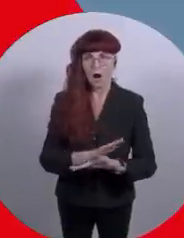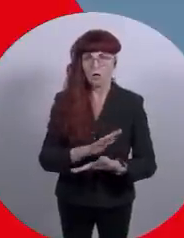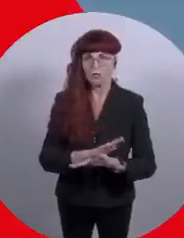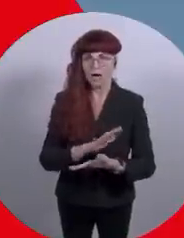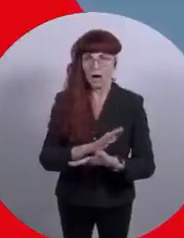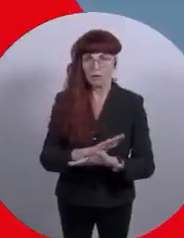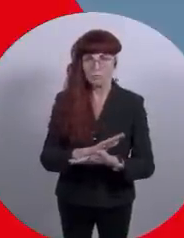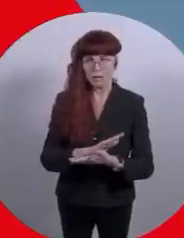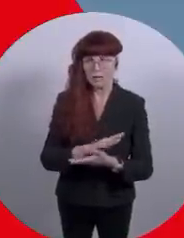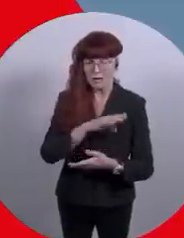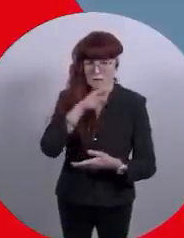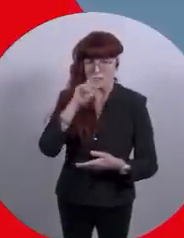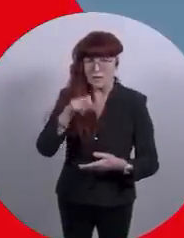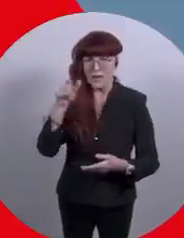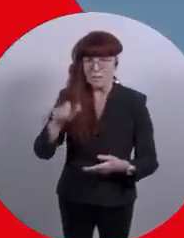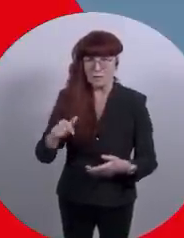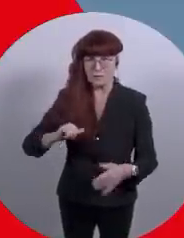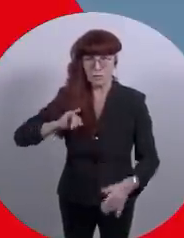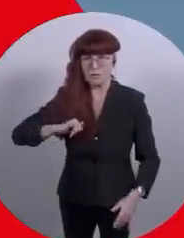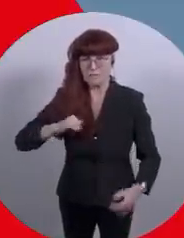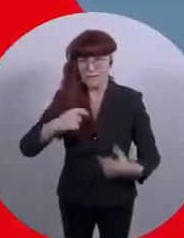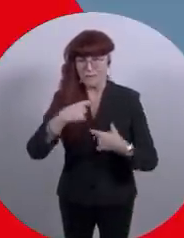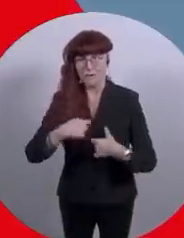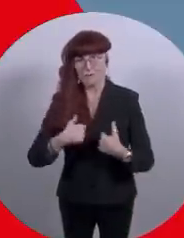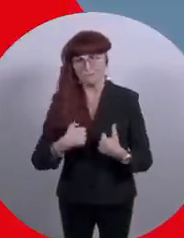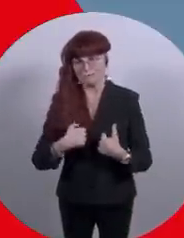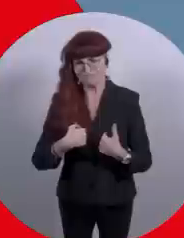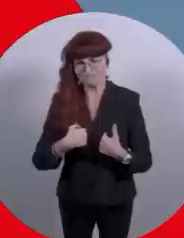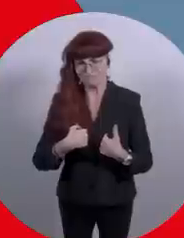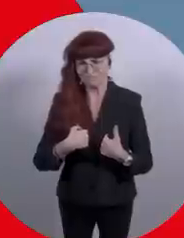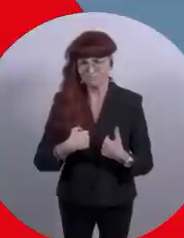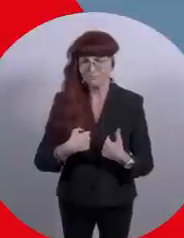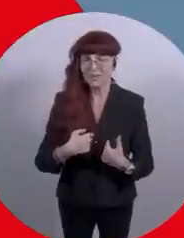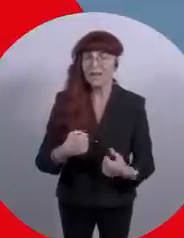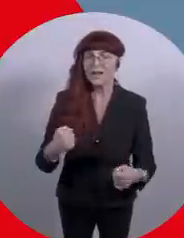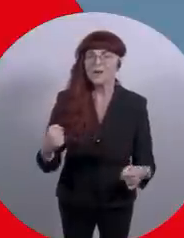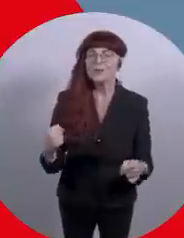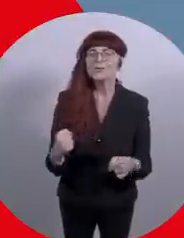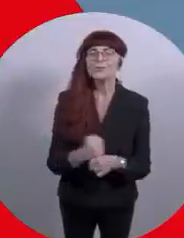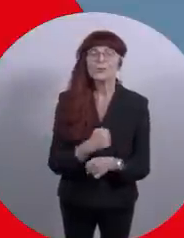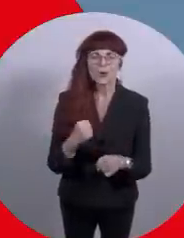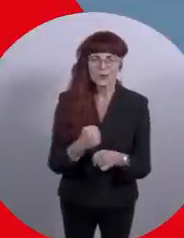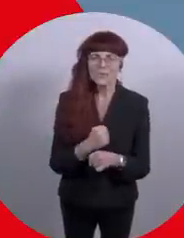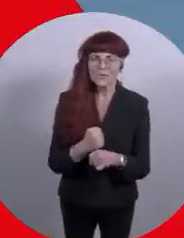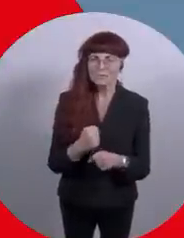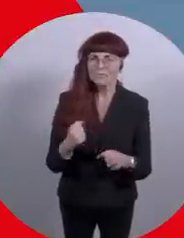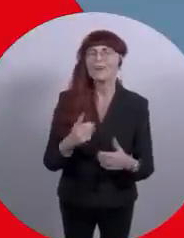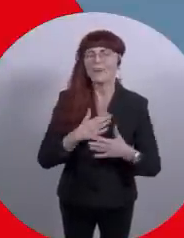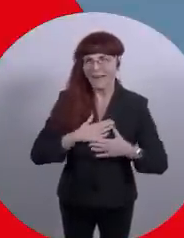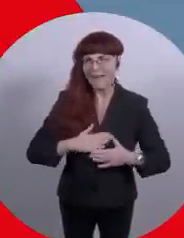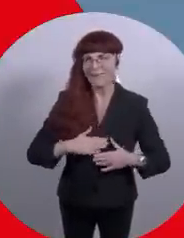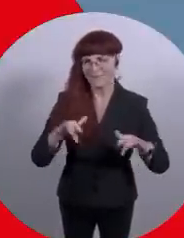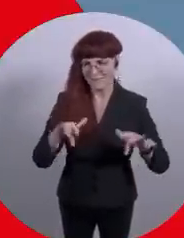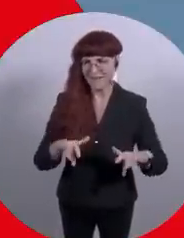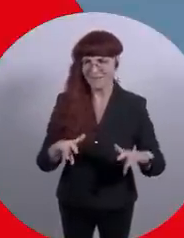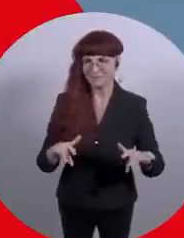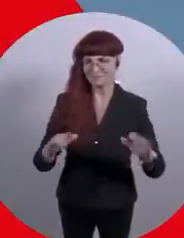viele heute beneiden ich bin trotzdem gerne bei Euch und